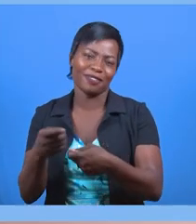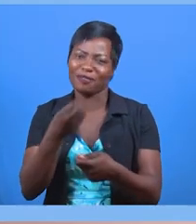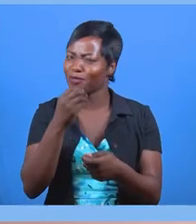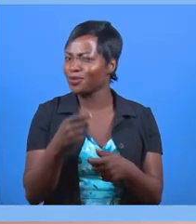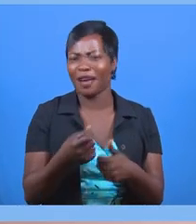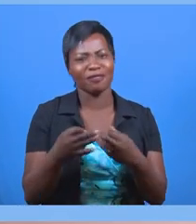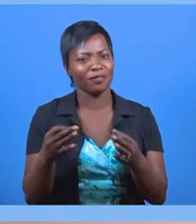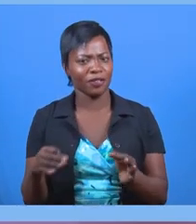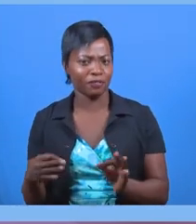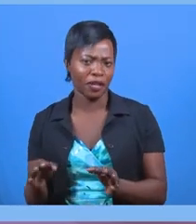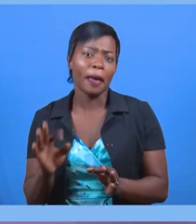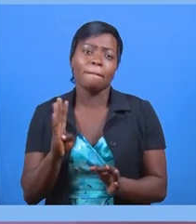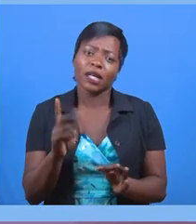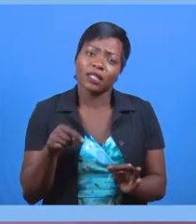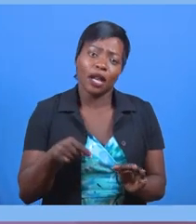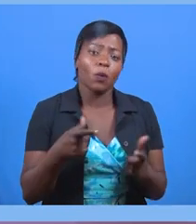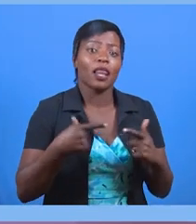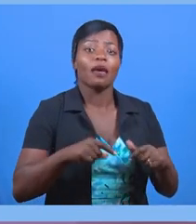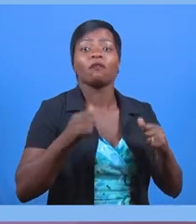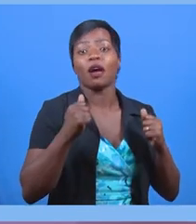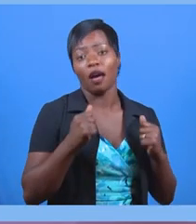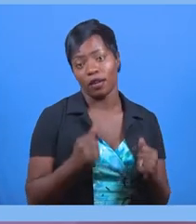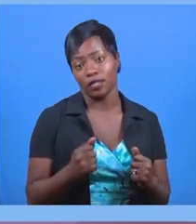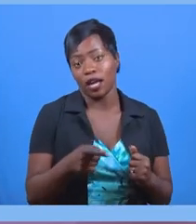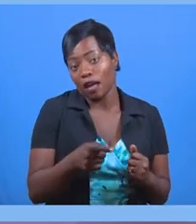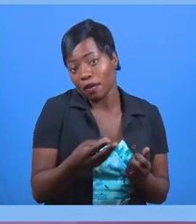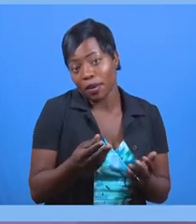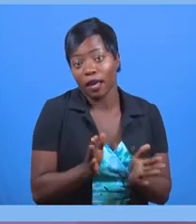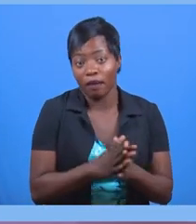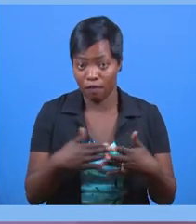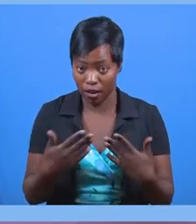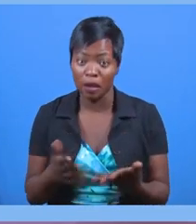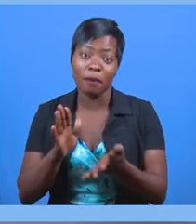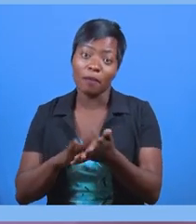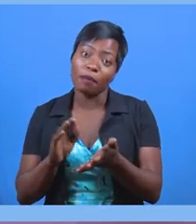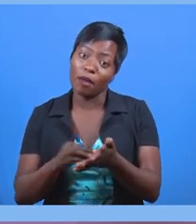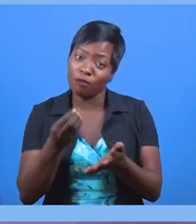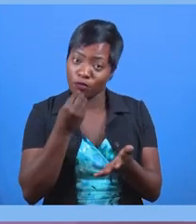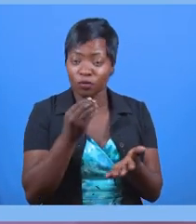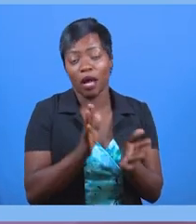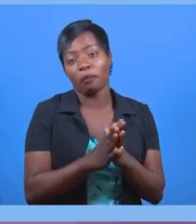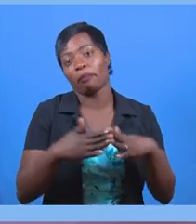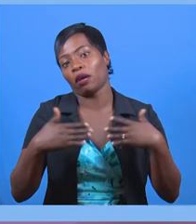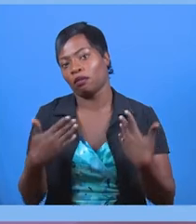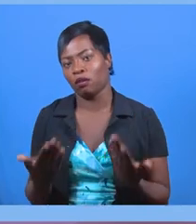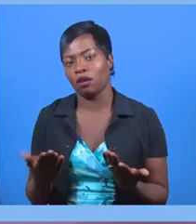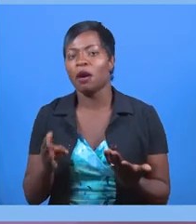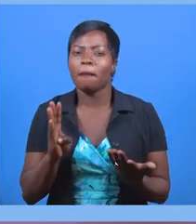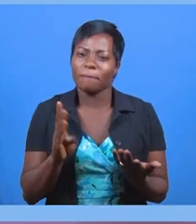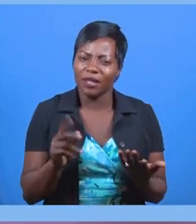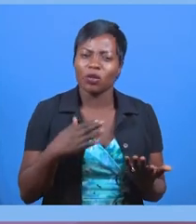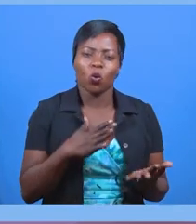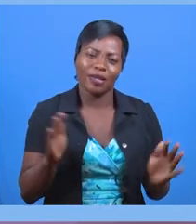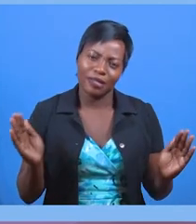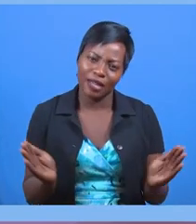zvashandukawo nokuti zvinhu zvinodi zvinopera. Nokuti zvinhu zvinopera chikafu chinopera zveshuwa. Asiwo ndinongokurudzira kuti